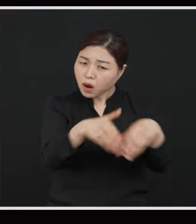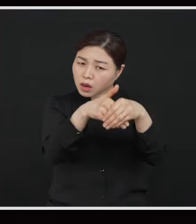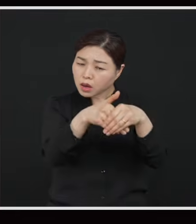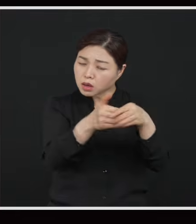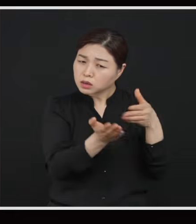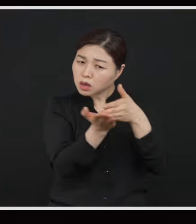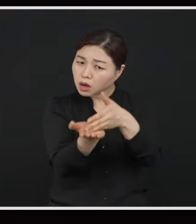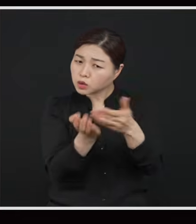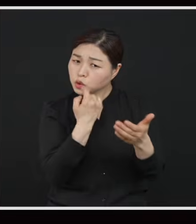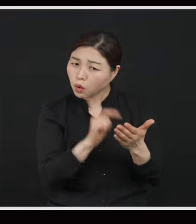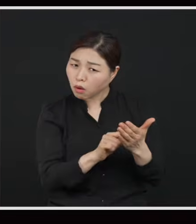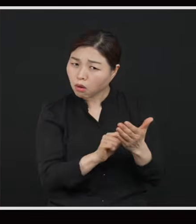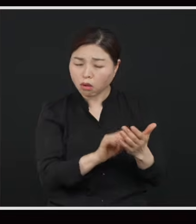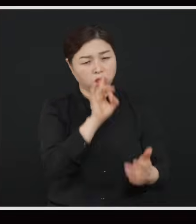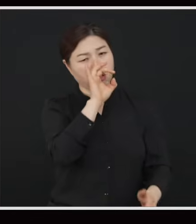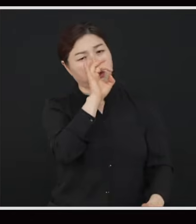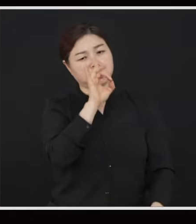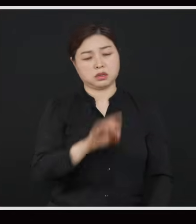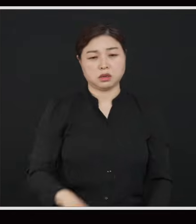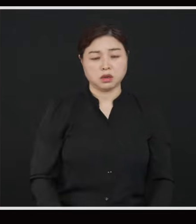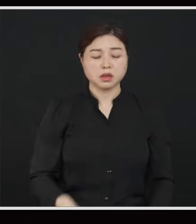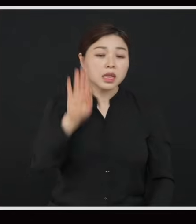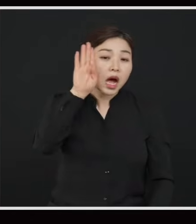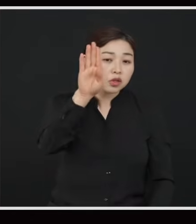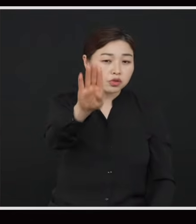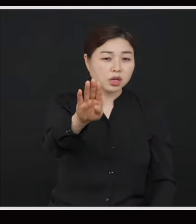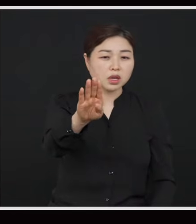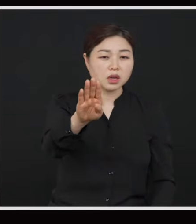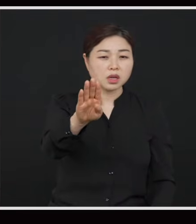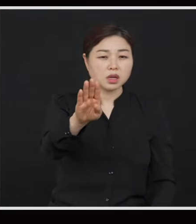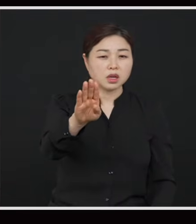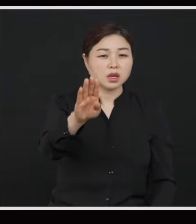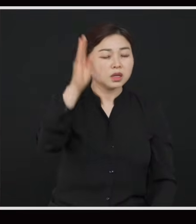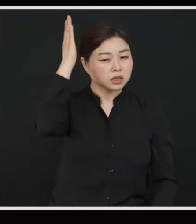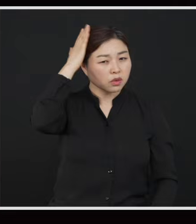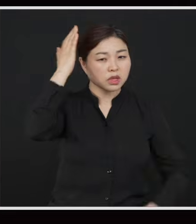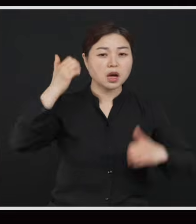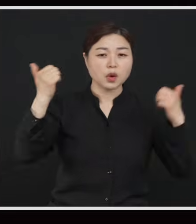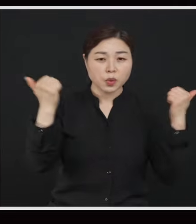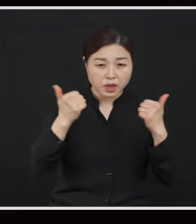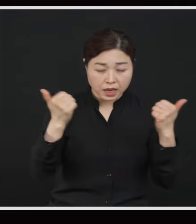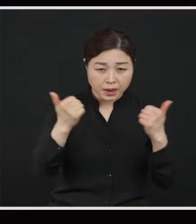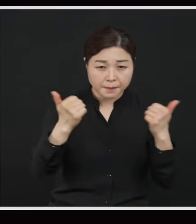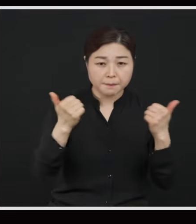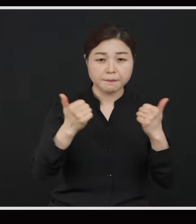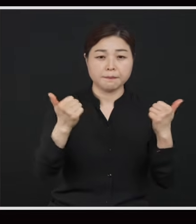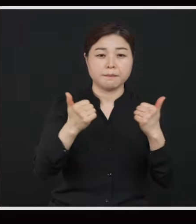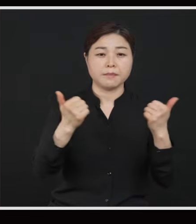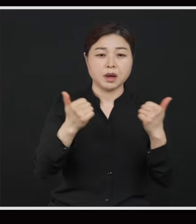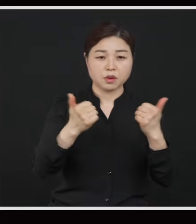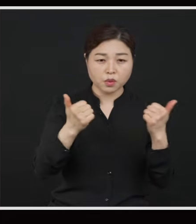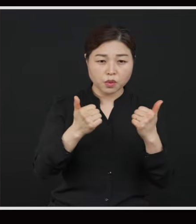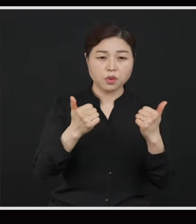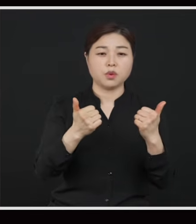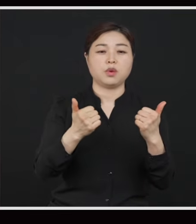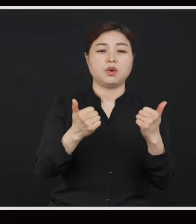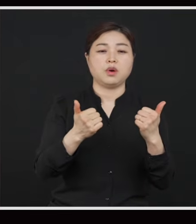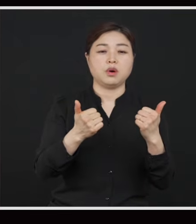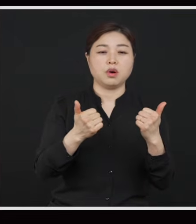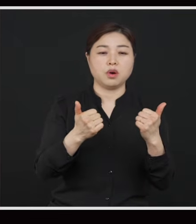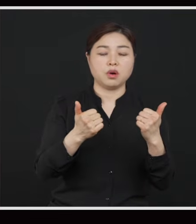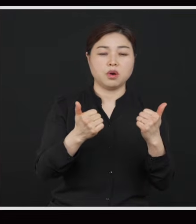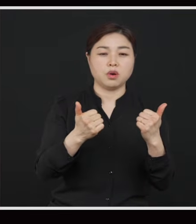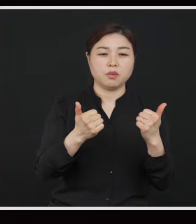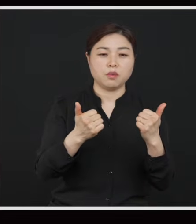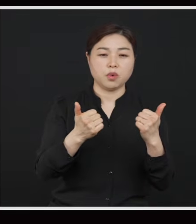쉽게 하겠어요? 근데 나중에 데탕트 정상회담을 하고 그 다음에 이제 민간업자들이